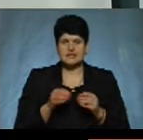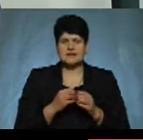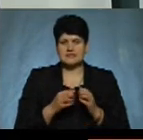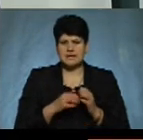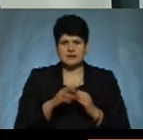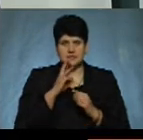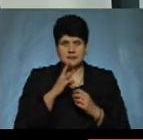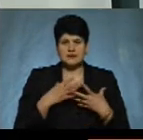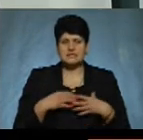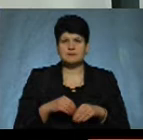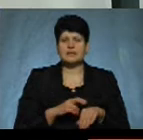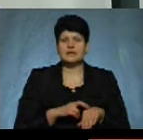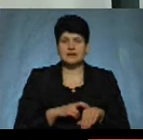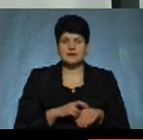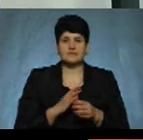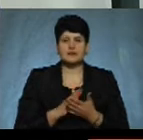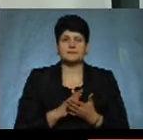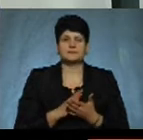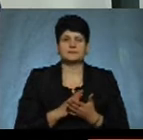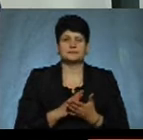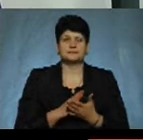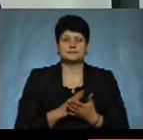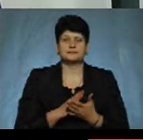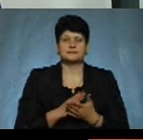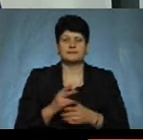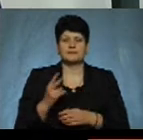сьогодні сімейних лікарів є